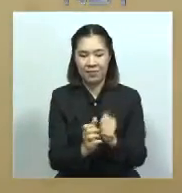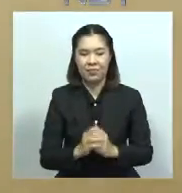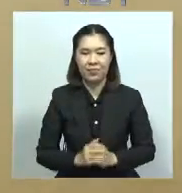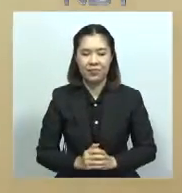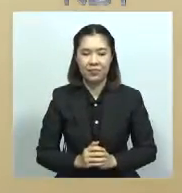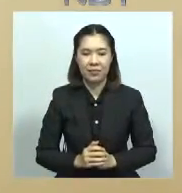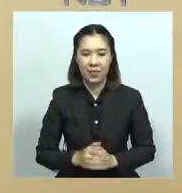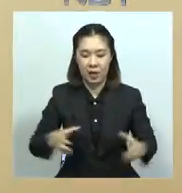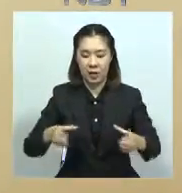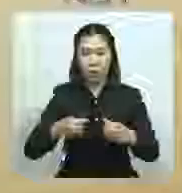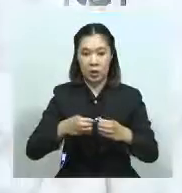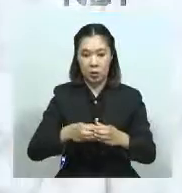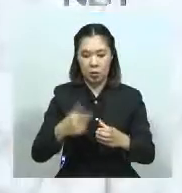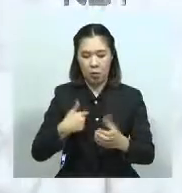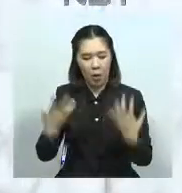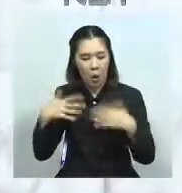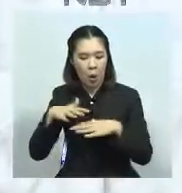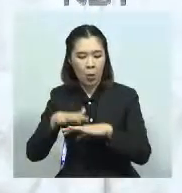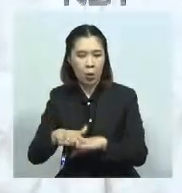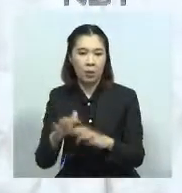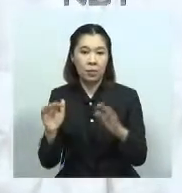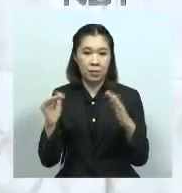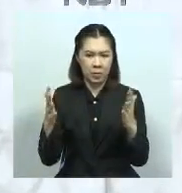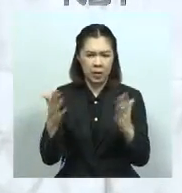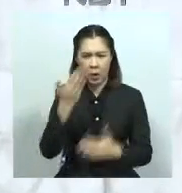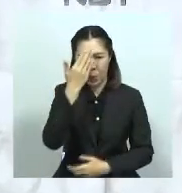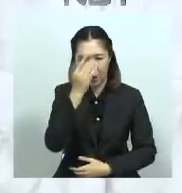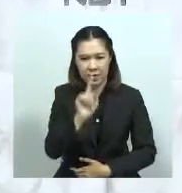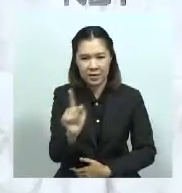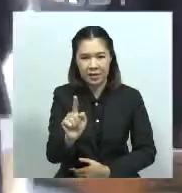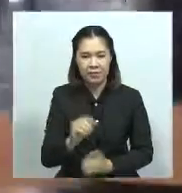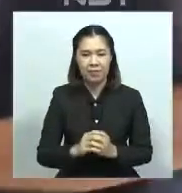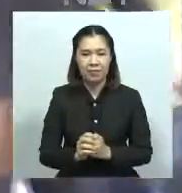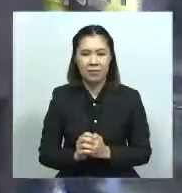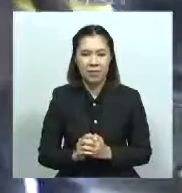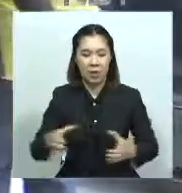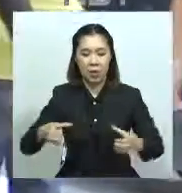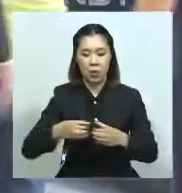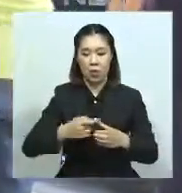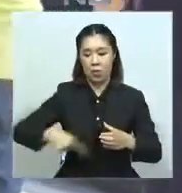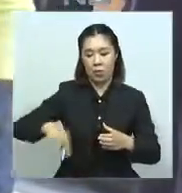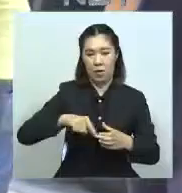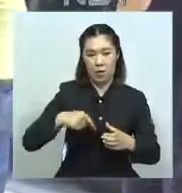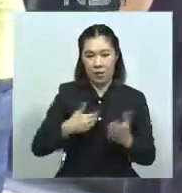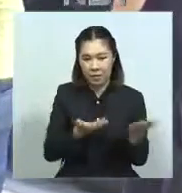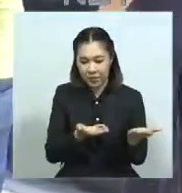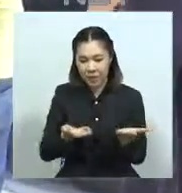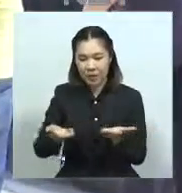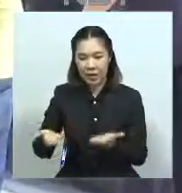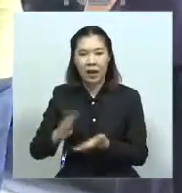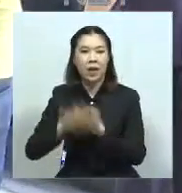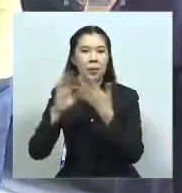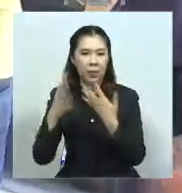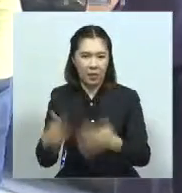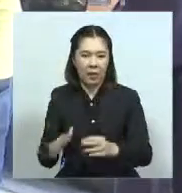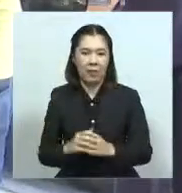ที่พรรคประชาธิปัตย์ไม่ได้ไปร่วมแถลงข่าวกับพรรคพลังประชารัฐเนื่องจากว่าพรรคประชาธิปัตย์ได้รับเทียบเชิญอย่างเป็นทางการแล้ว